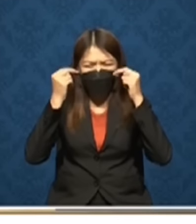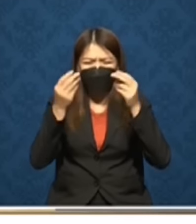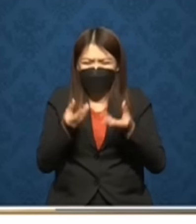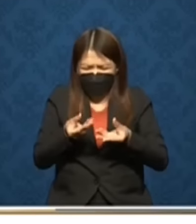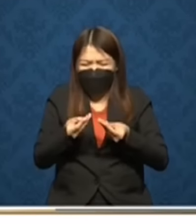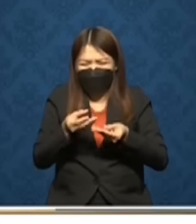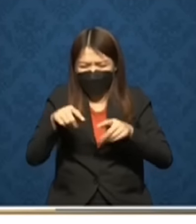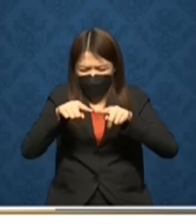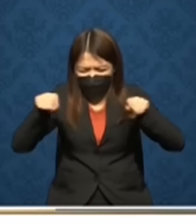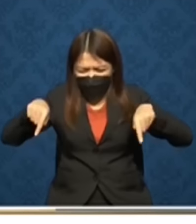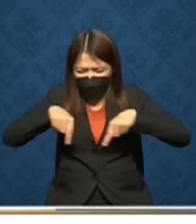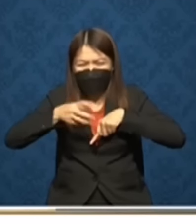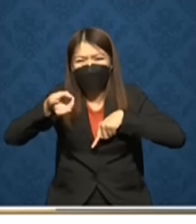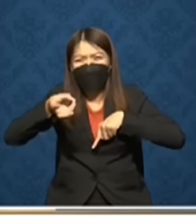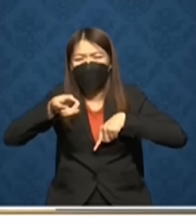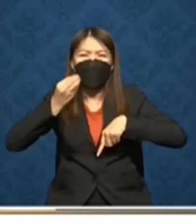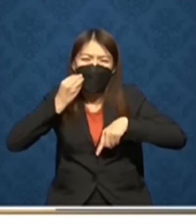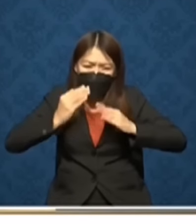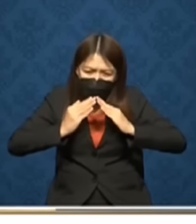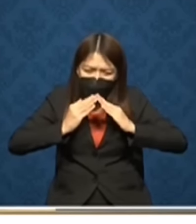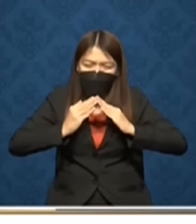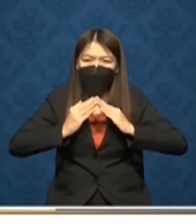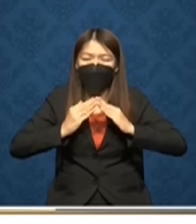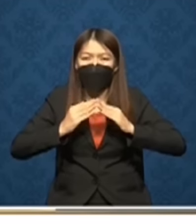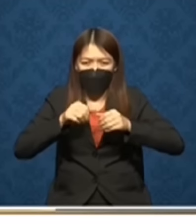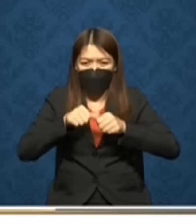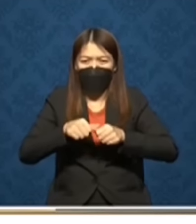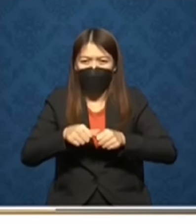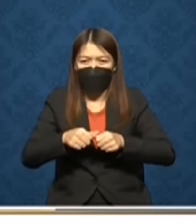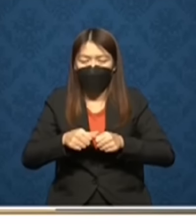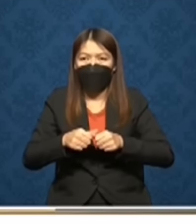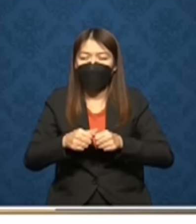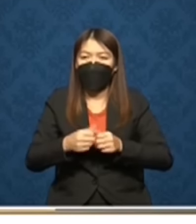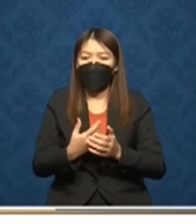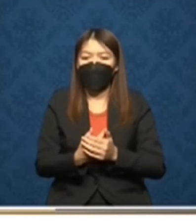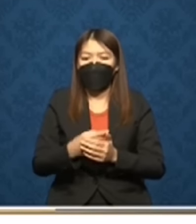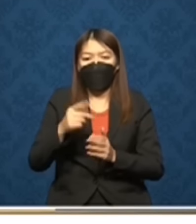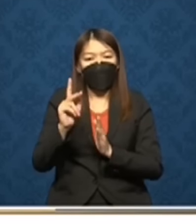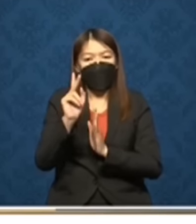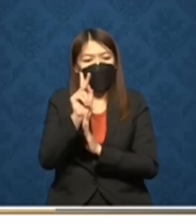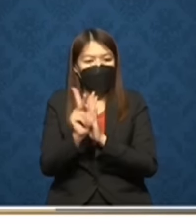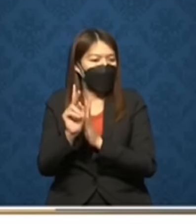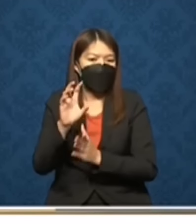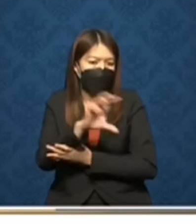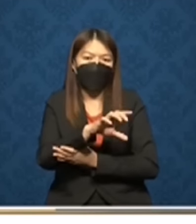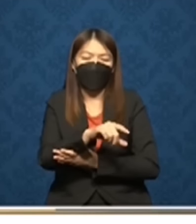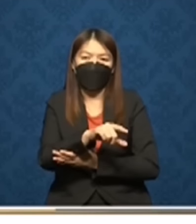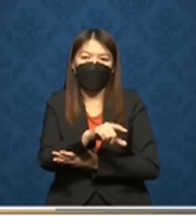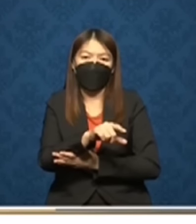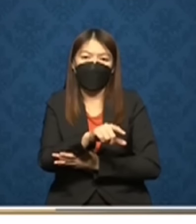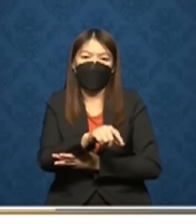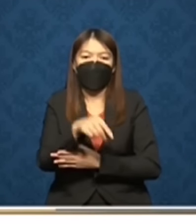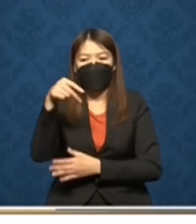ขาอยู่มานานแล้วเขาอยู่แบบอยู่รักษาป่าแต่พ.ร.บ.อุทยานที่เกิดขึ้นเป็นพ.ร.บ.อุ